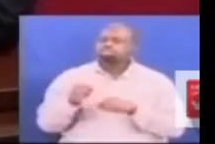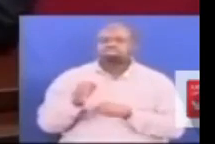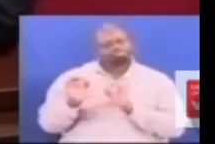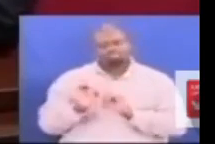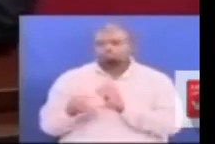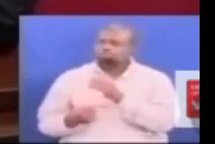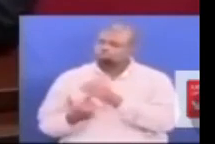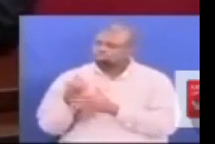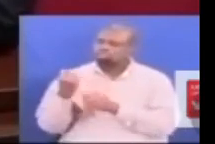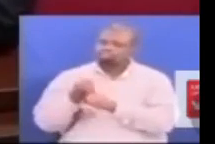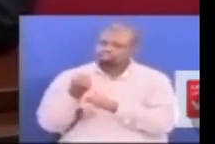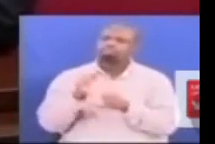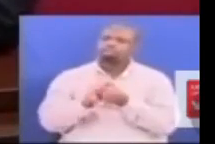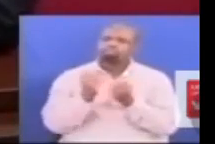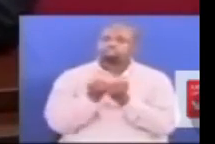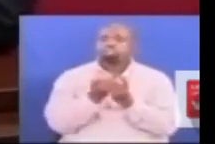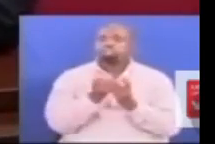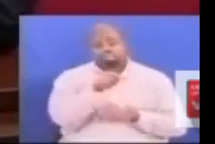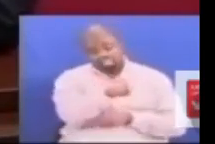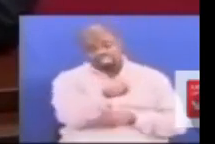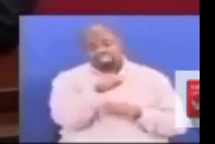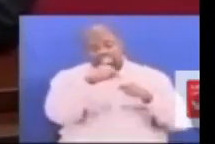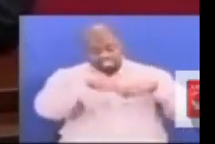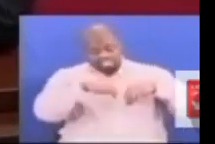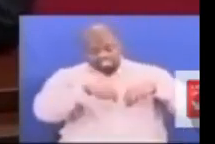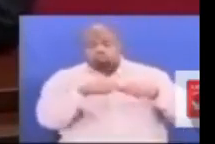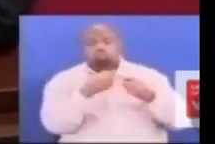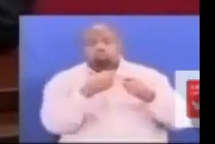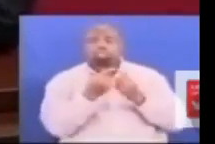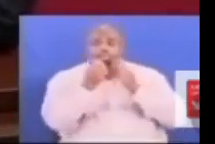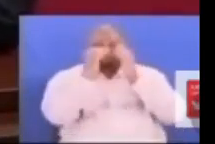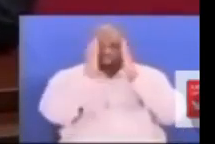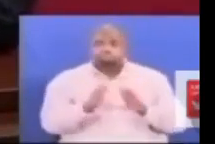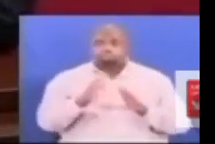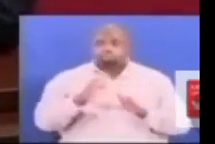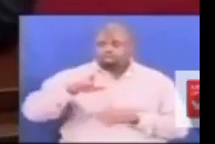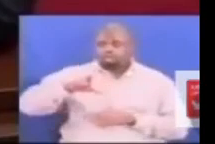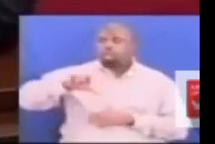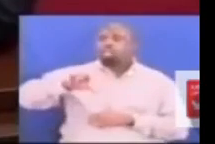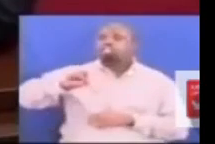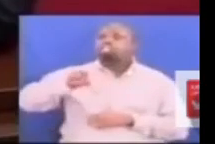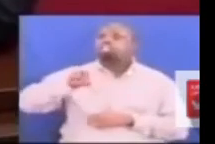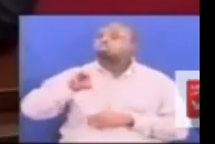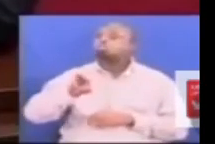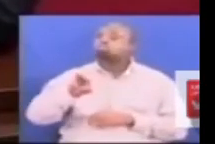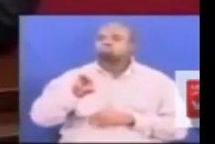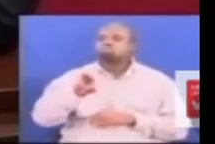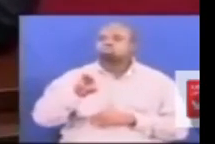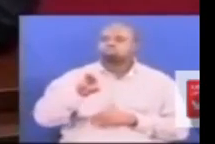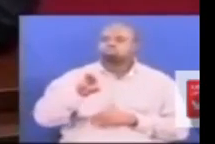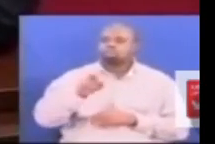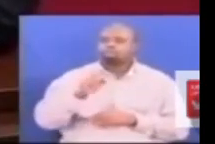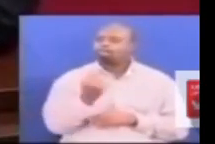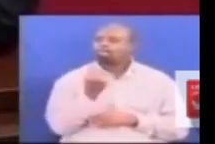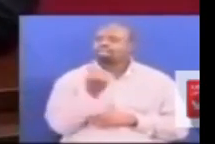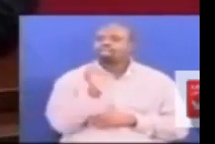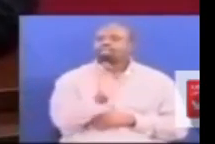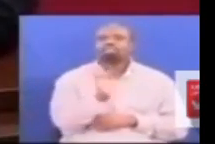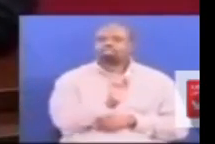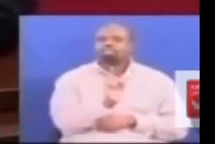hayo. Na hata hili unalosema la Mheshimiwa Tundu Lissu, sio Mheshimiwa Tundu Lissu pekee,